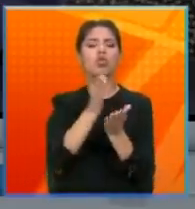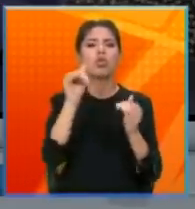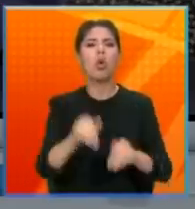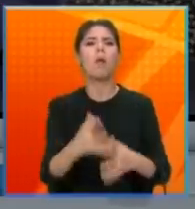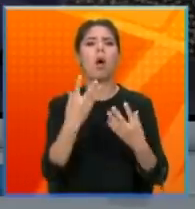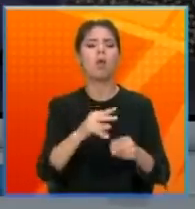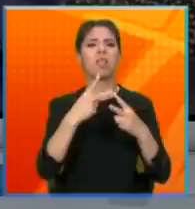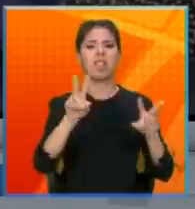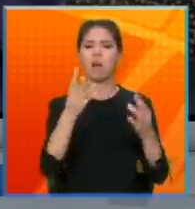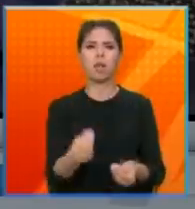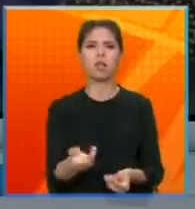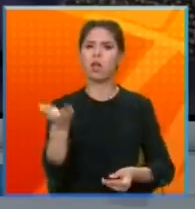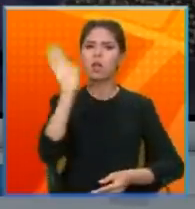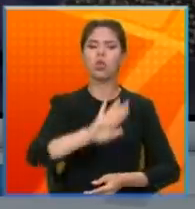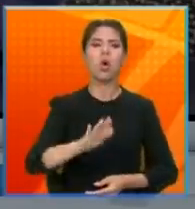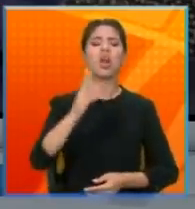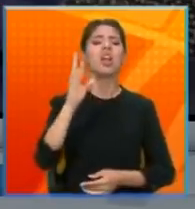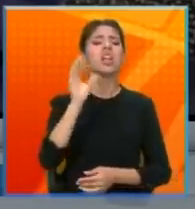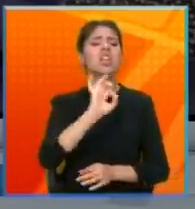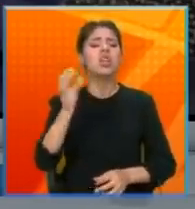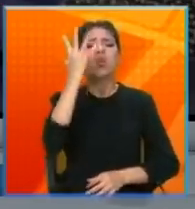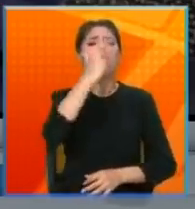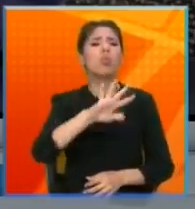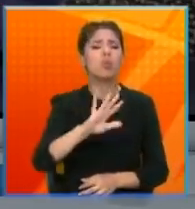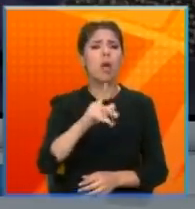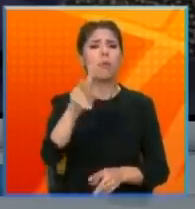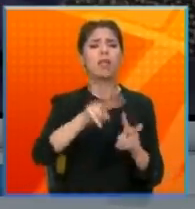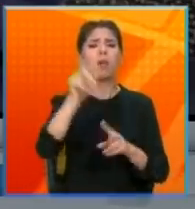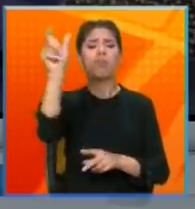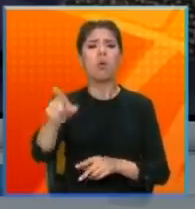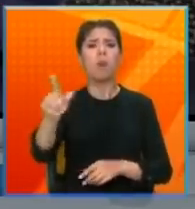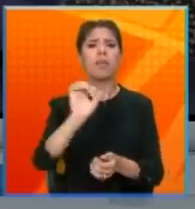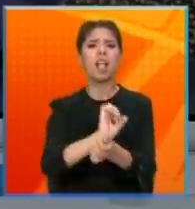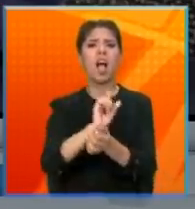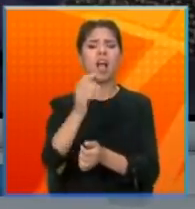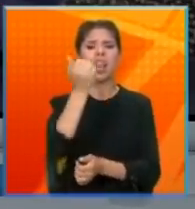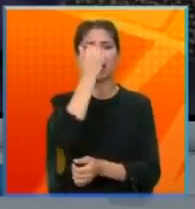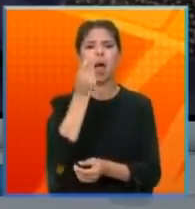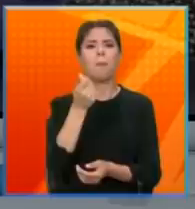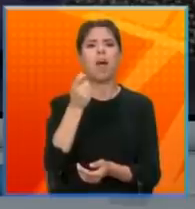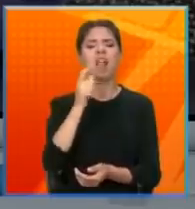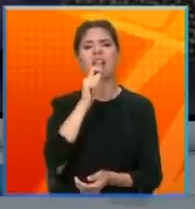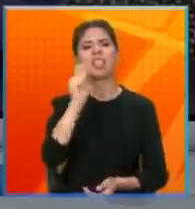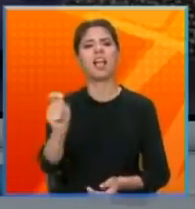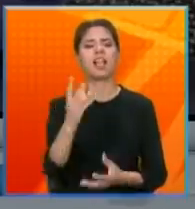verilmeden serbest kaldı. Sonra da hiç utanıp sıkılmadan Muhammed'in ailesine kan parası teklif